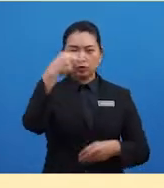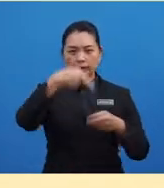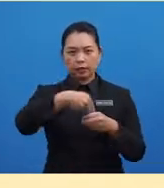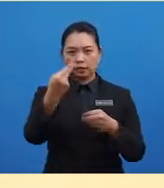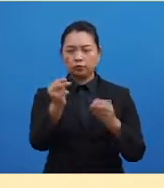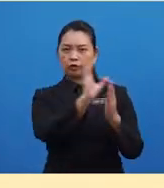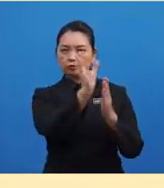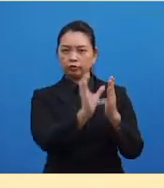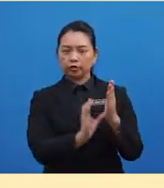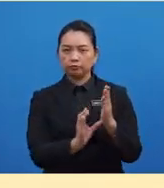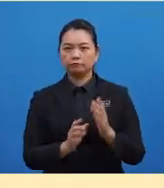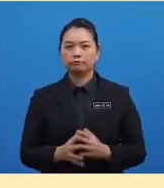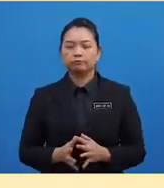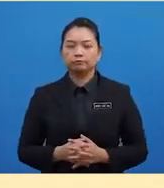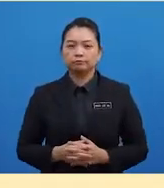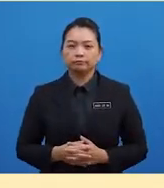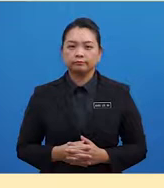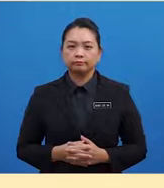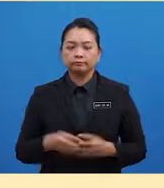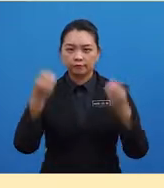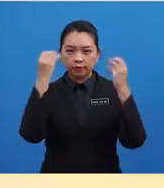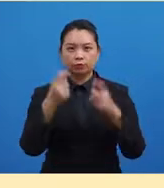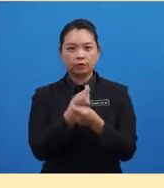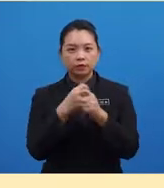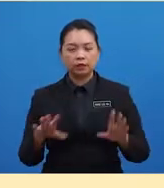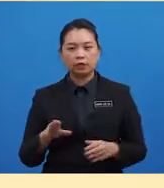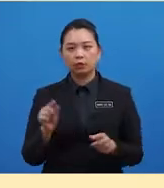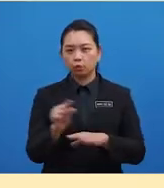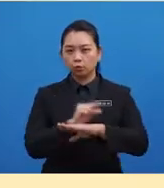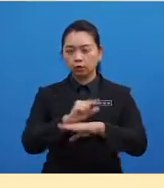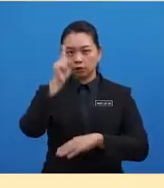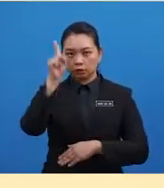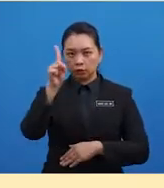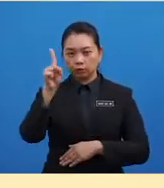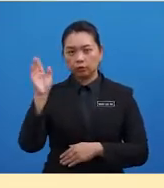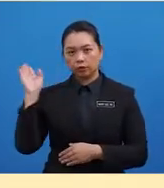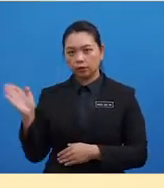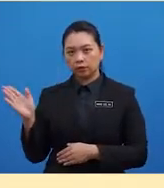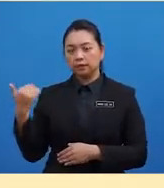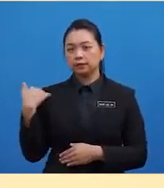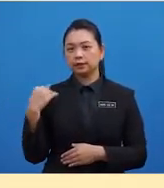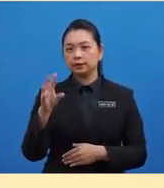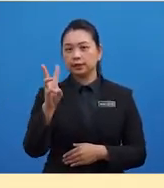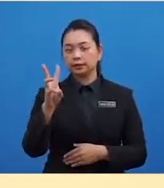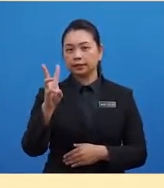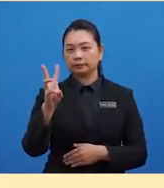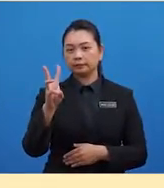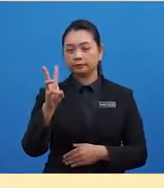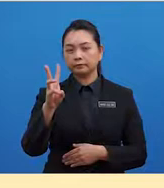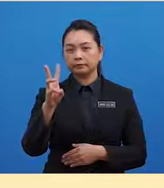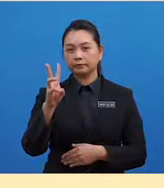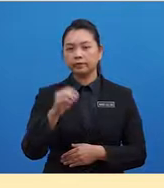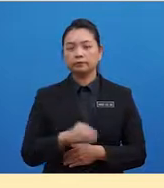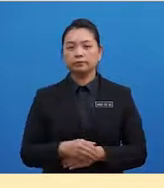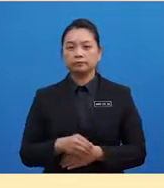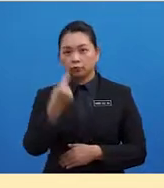untuk menghasilkan corak. Di sini, cikgu telah menggunakan 1 poligon heksagon dan 6 poligon pentagon